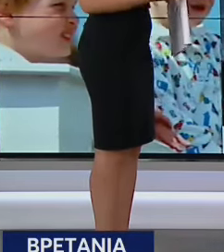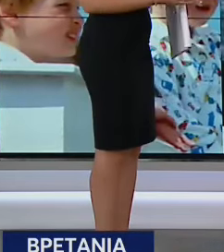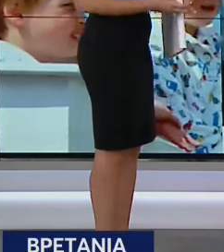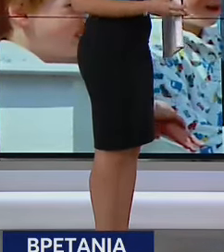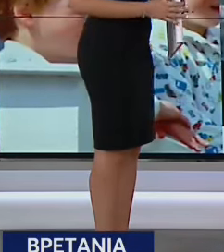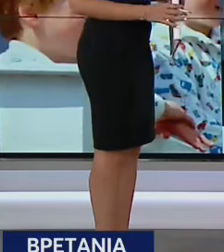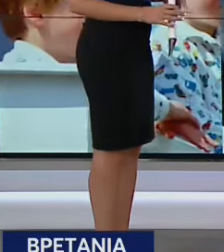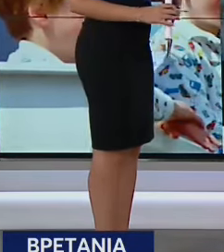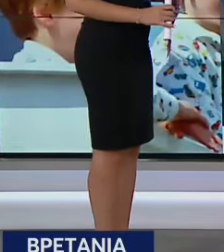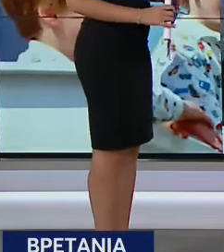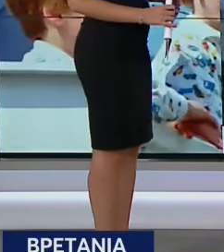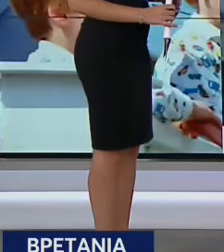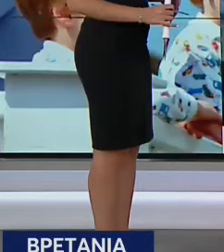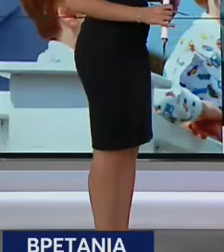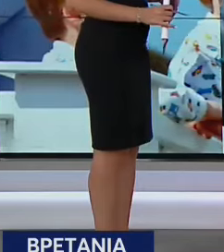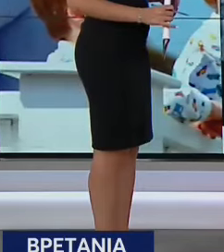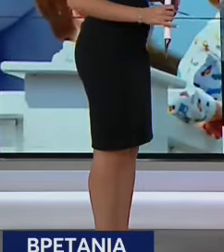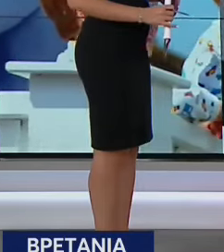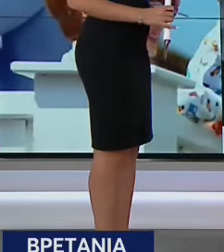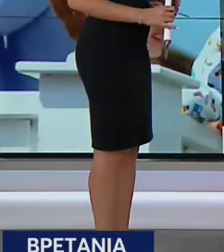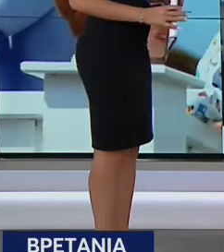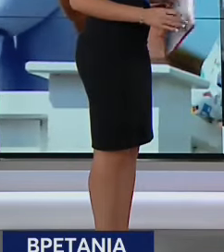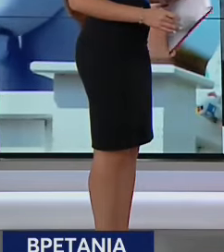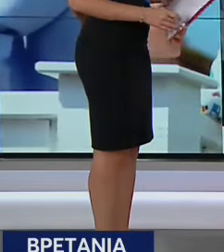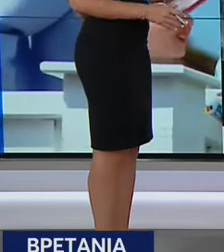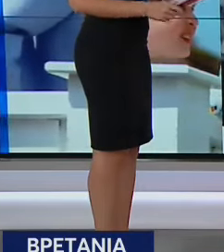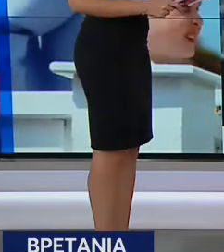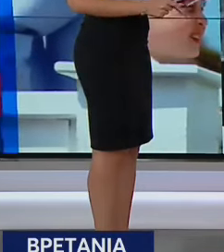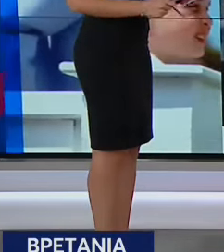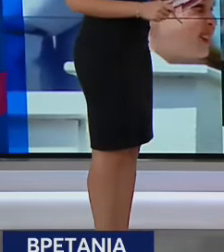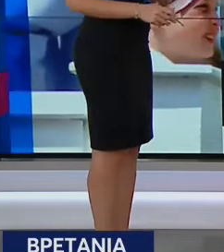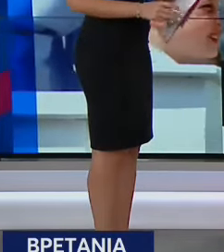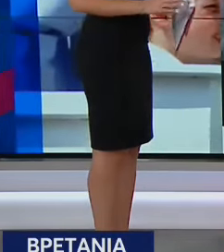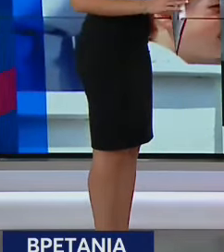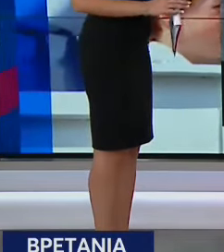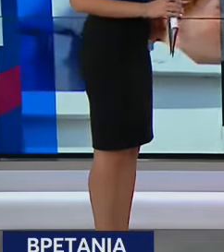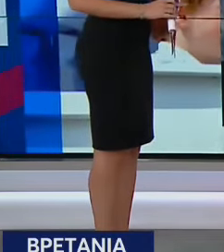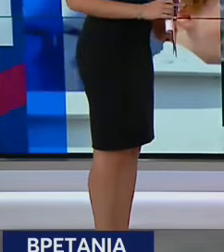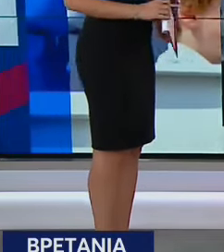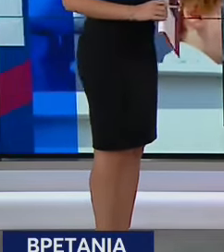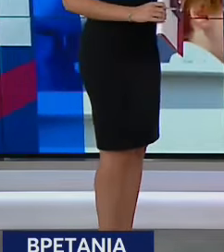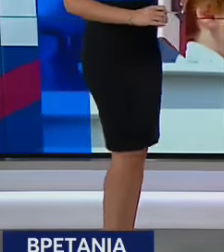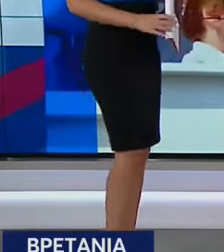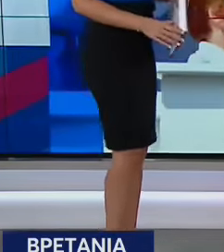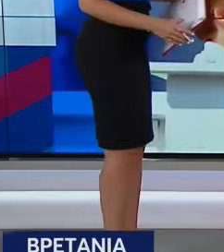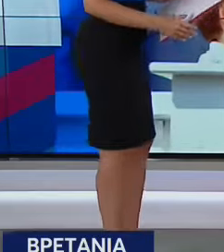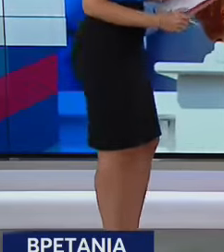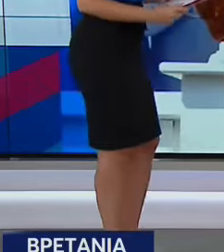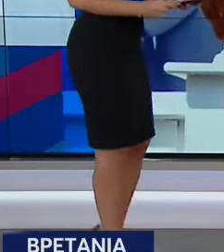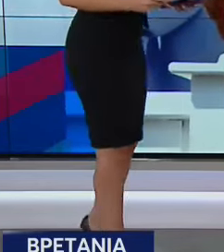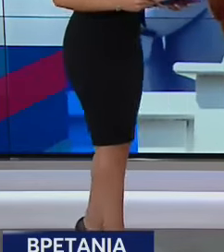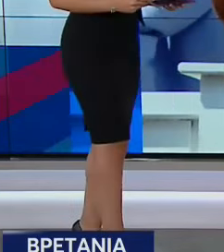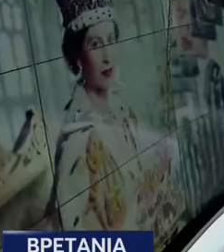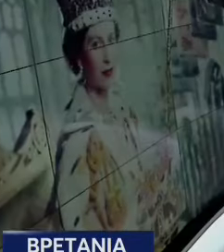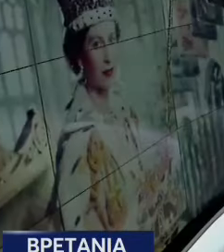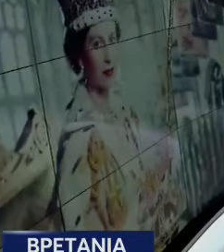λόγια. Αναμένεται αυτό το διάγγελμα στις 8 ώρα Ελλάδος. Λοιπόν, θα μείνουμε σε αυτά. Η Ελευθερία θα ξανάρθει σε λίγο. Θα